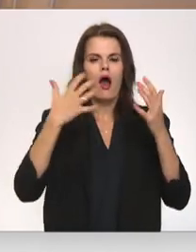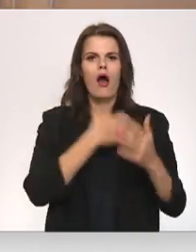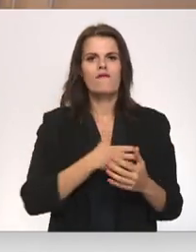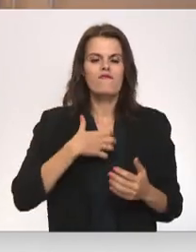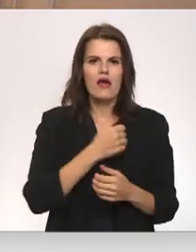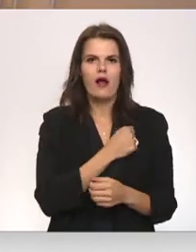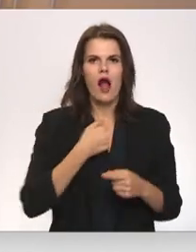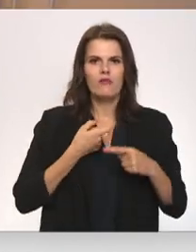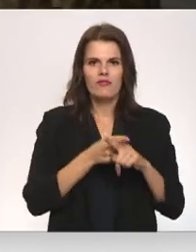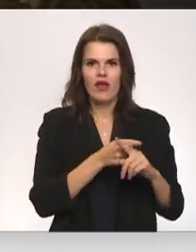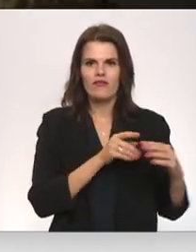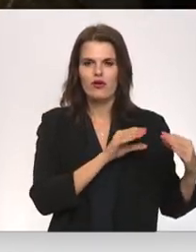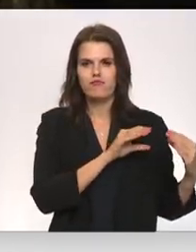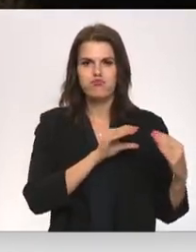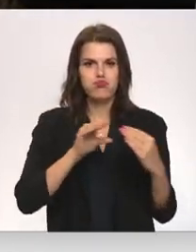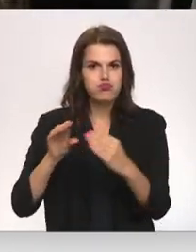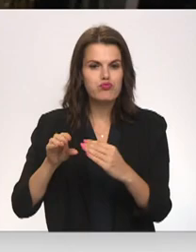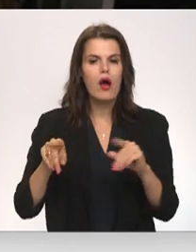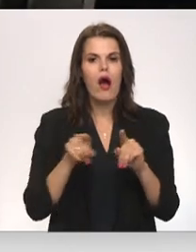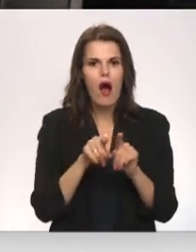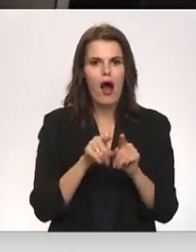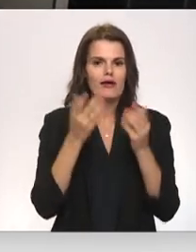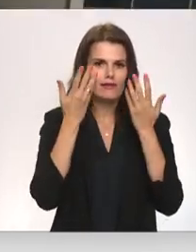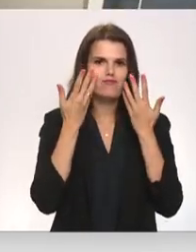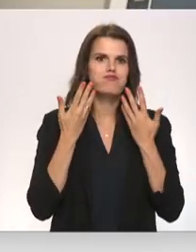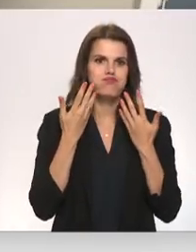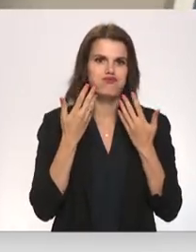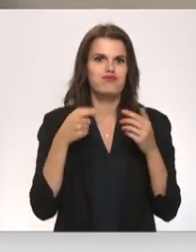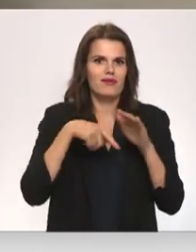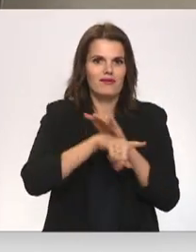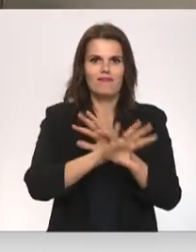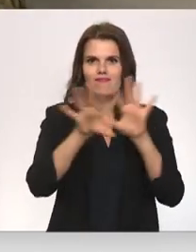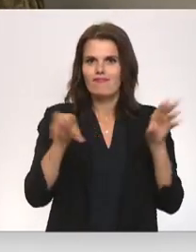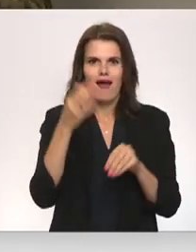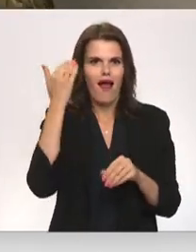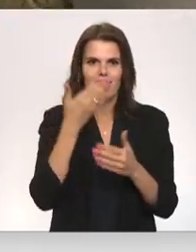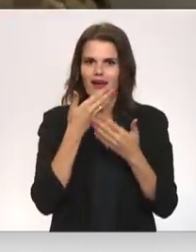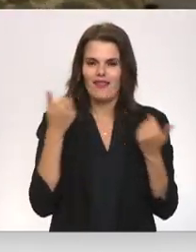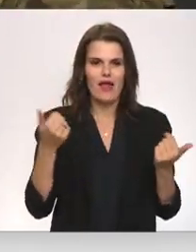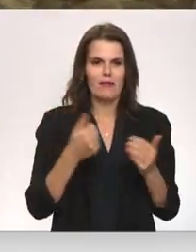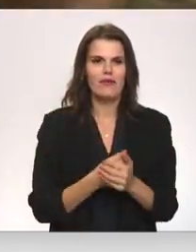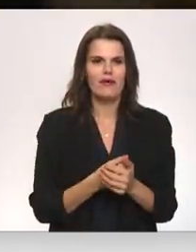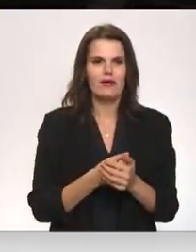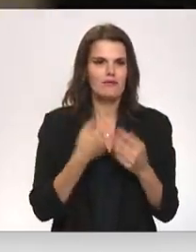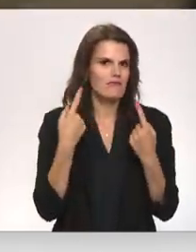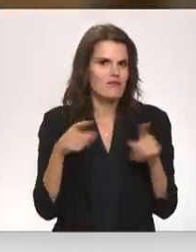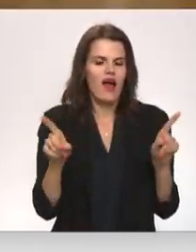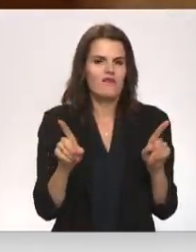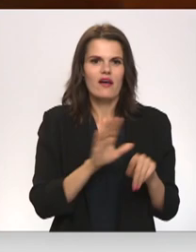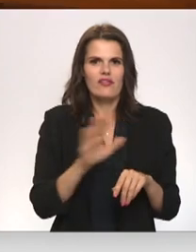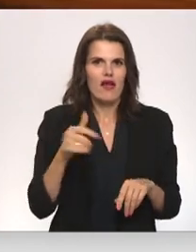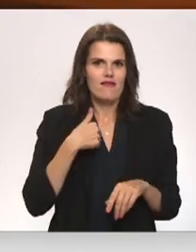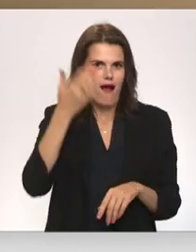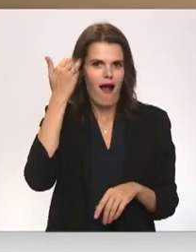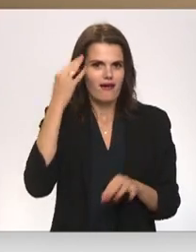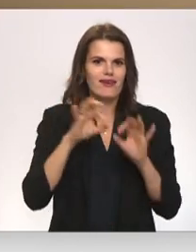transports. Arī jauniesauktie varēs baudīt ekstras par kādām reiz pat necerēja. Tas ir pilnīgi savādāk, kā es, piemēram,